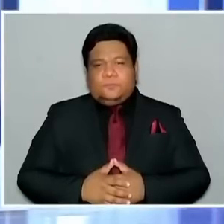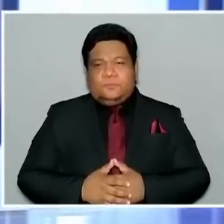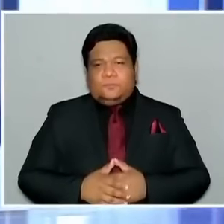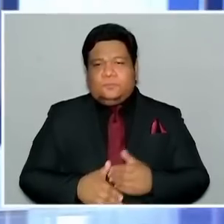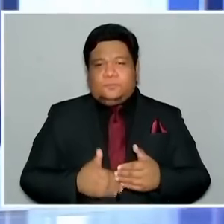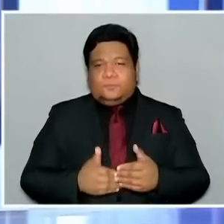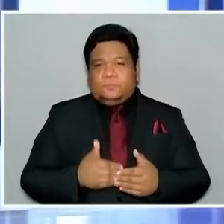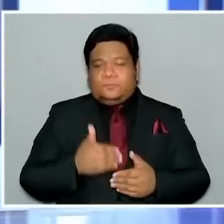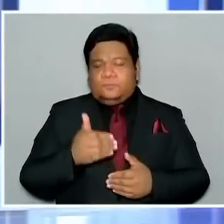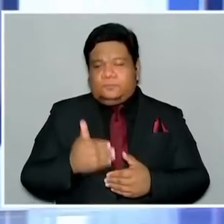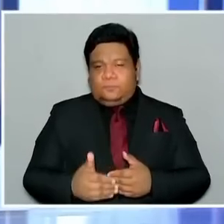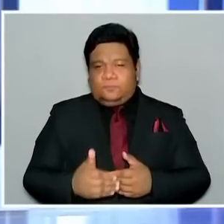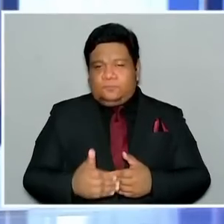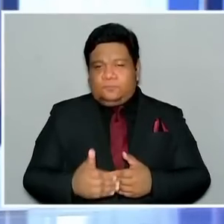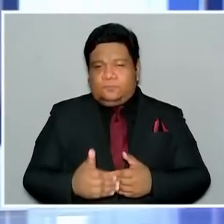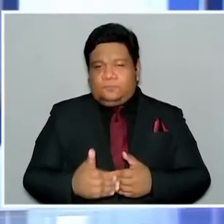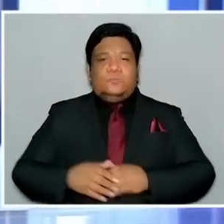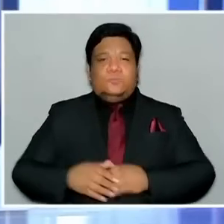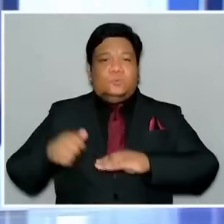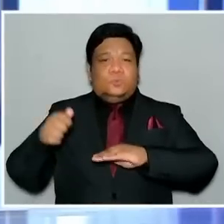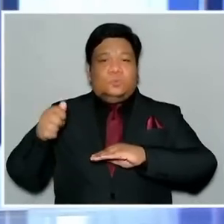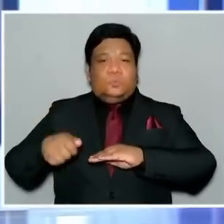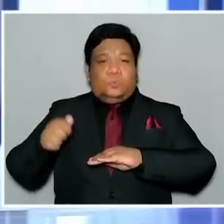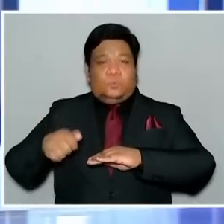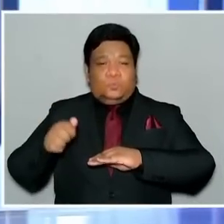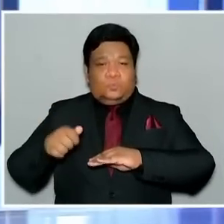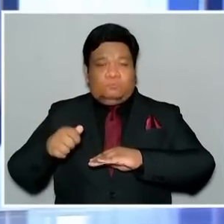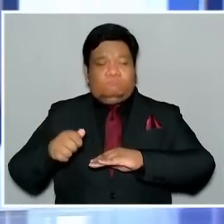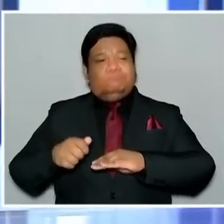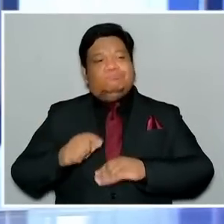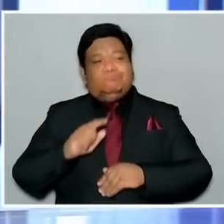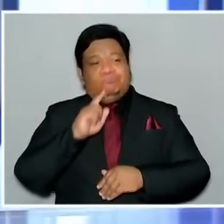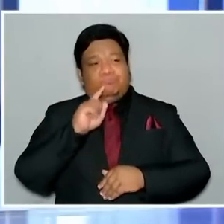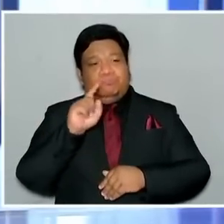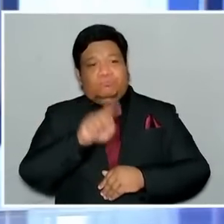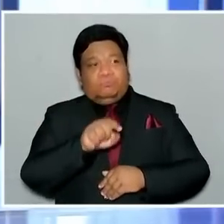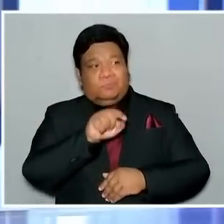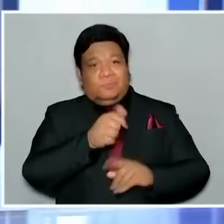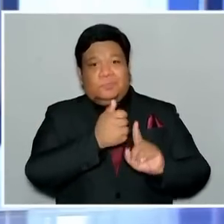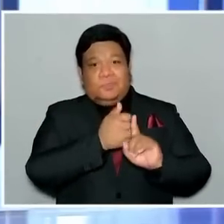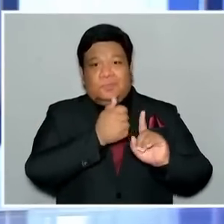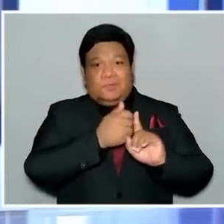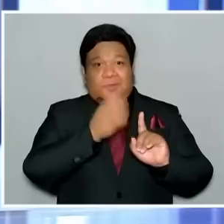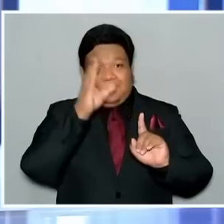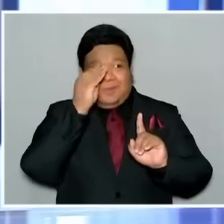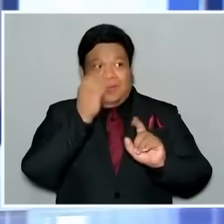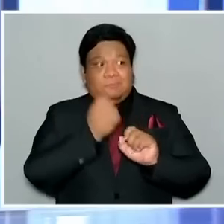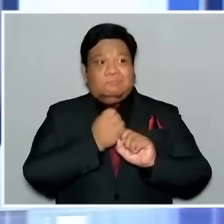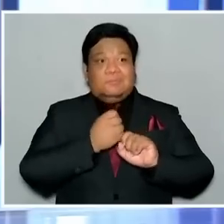Inabsuwelto ng korte sa kasong direct assault ang isang lalaking nakaligtas sa tukhang operasyon ng mga pulis ng